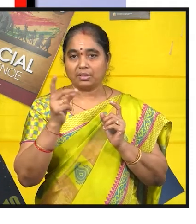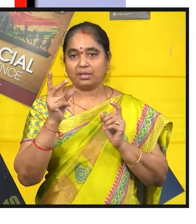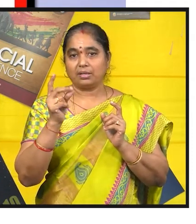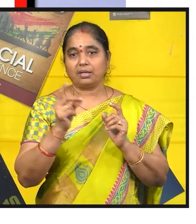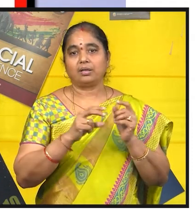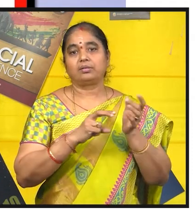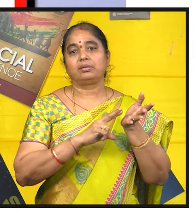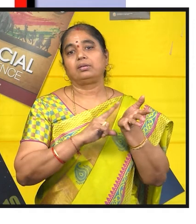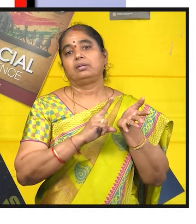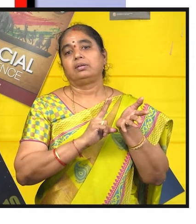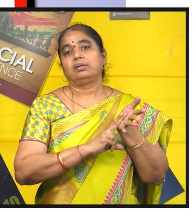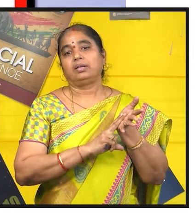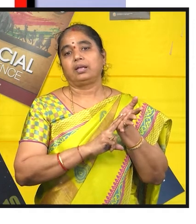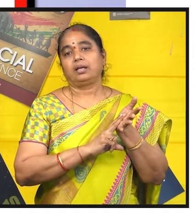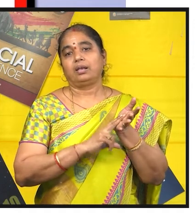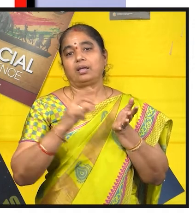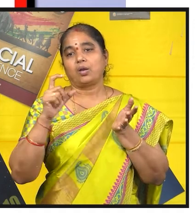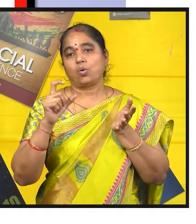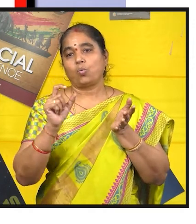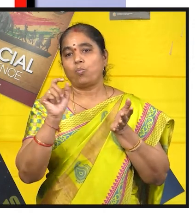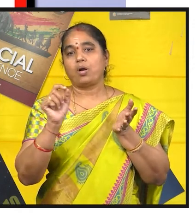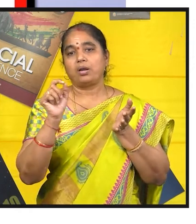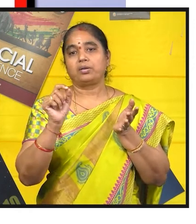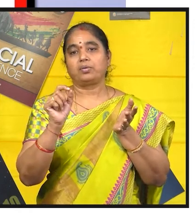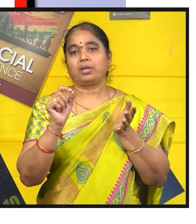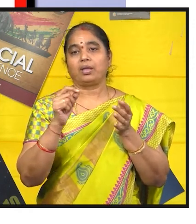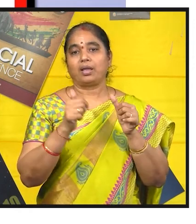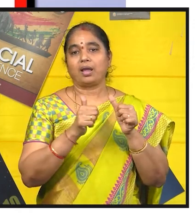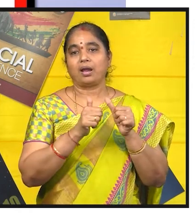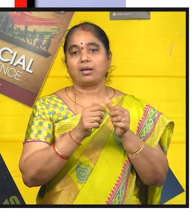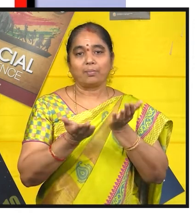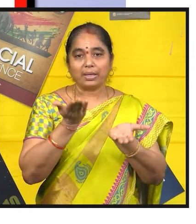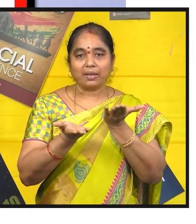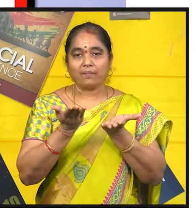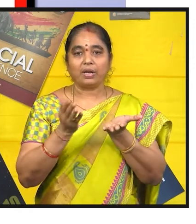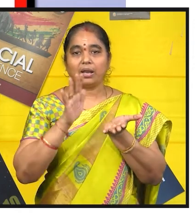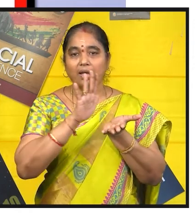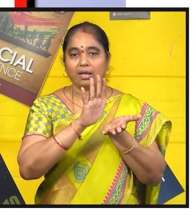வைக்கிறோம்னு சொன்னால் நிக்கல். கோபால்ட்டினுடைய அணு நிறை எவ்வளவுன்னு சொல்லி பார்த்தீங்கன்னு சொன்னால்,